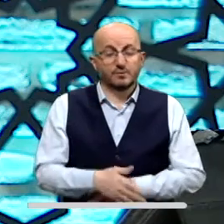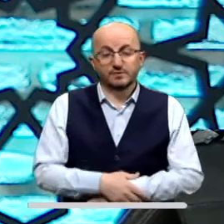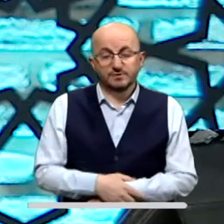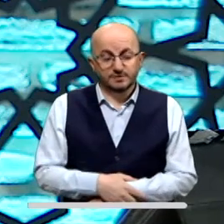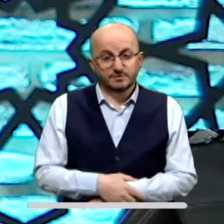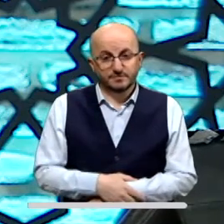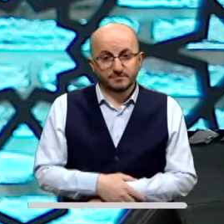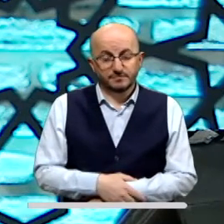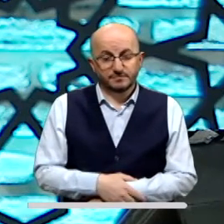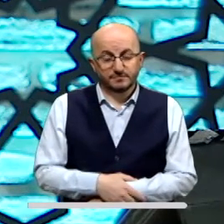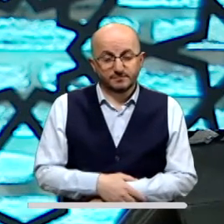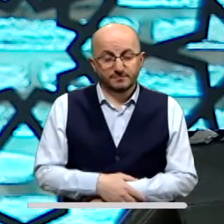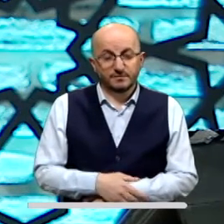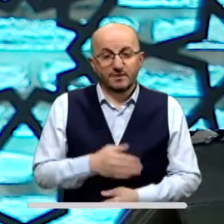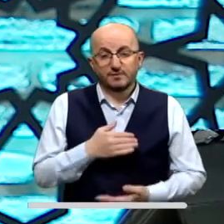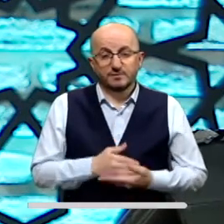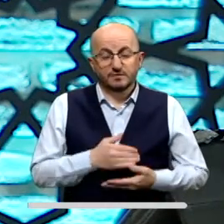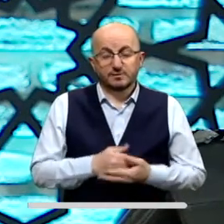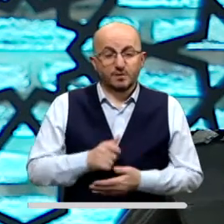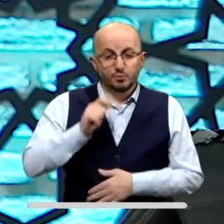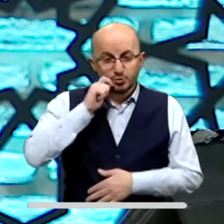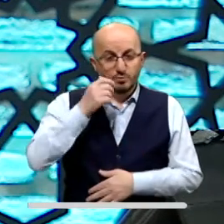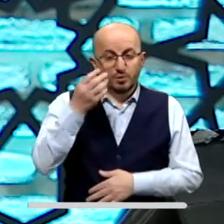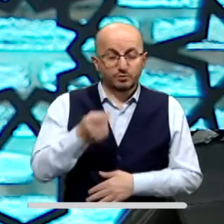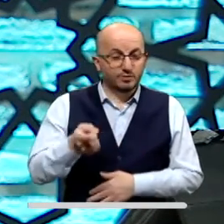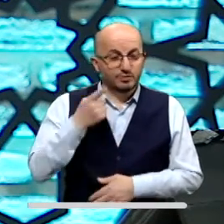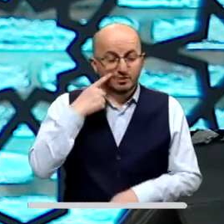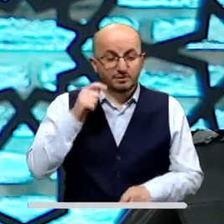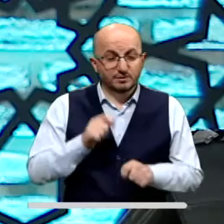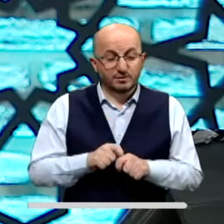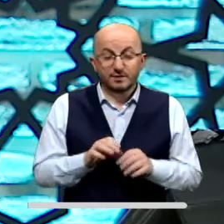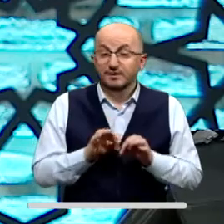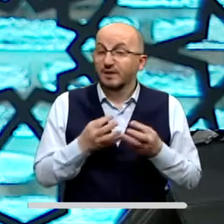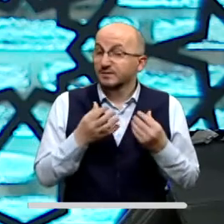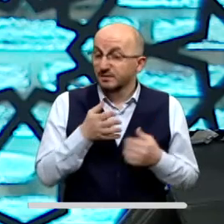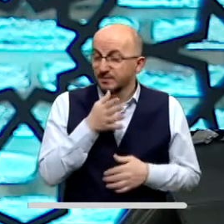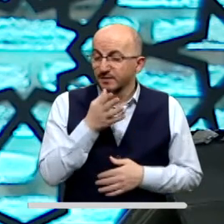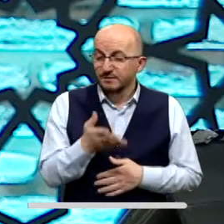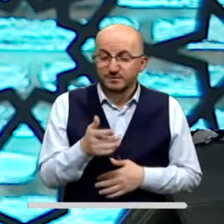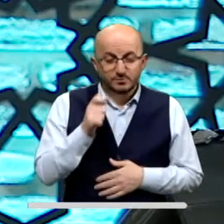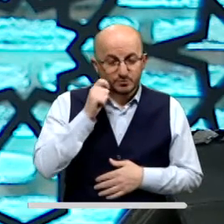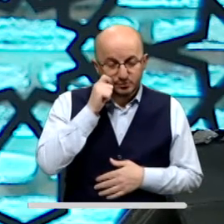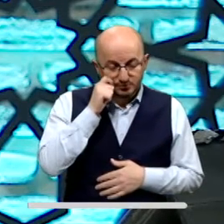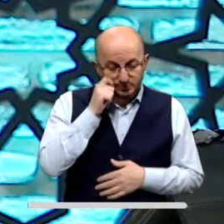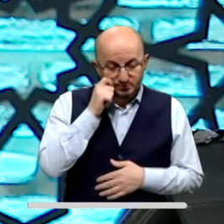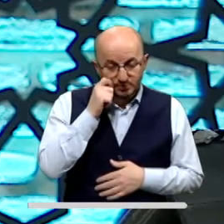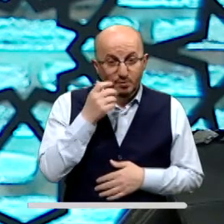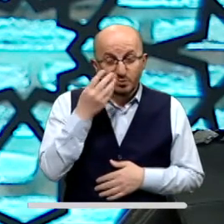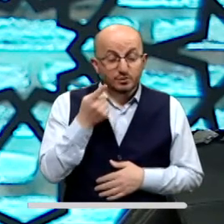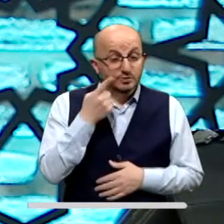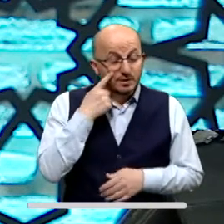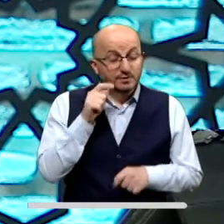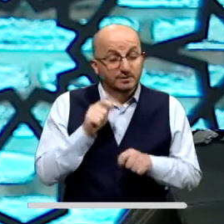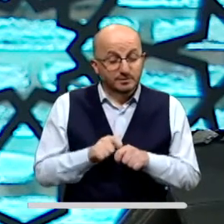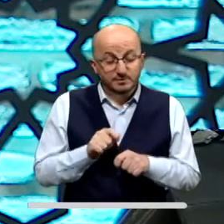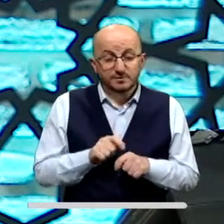şimdi cenazede Müslüman olduğuna şahitlik eder misiniz nasıl bilirdiniz Mümin ve Muvahhit olduğuna şehadet getirir misiniz diye